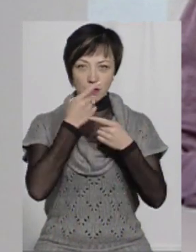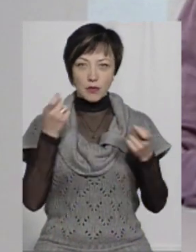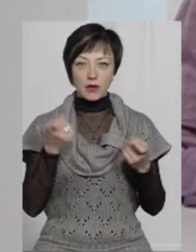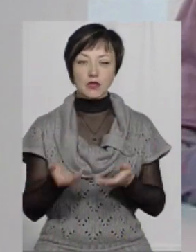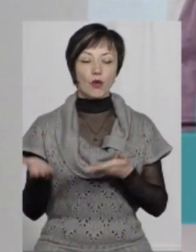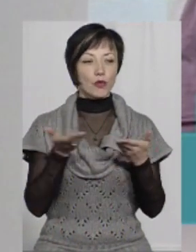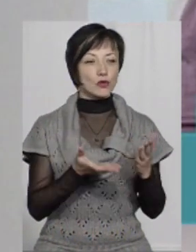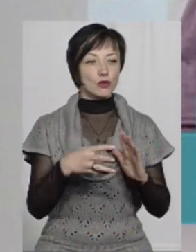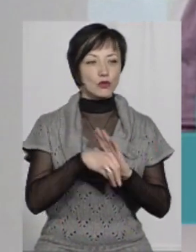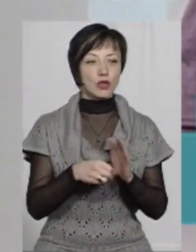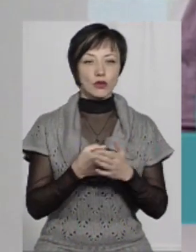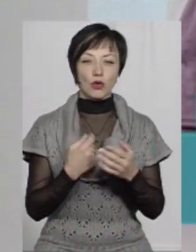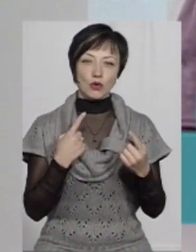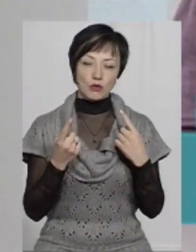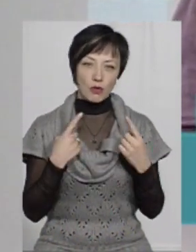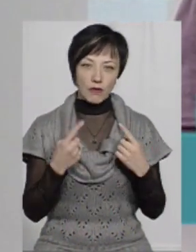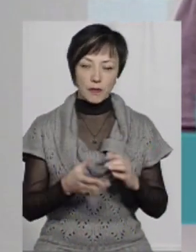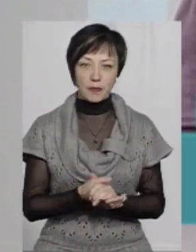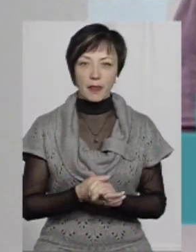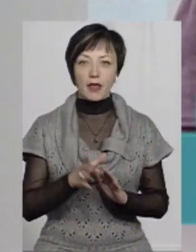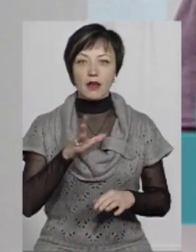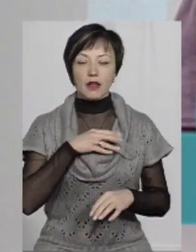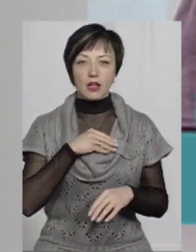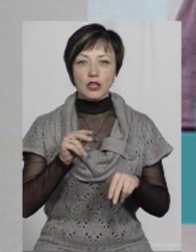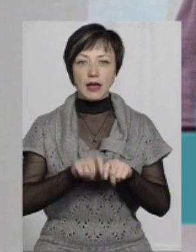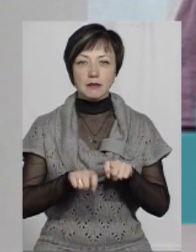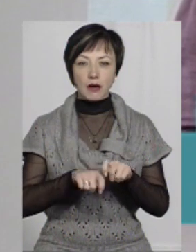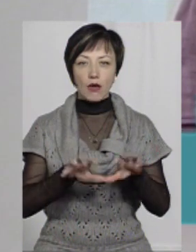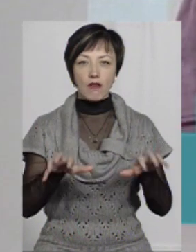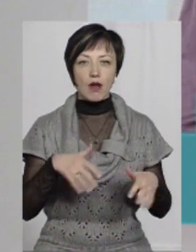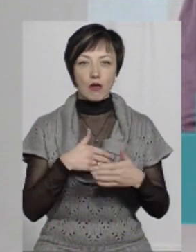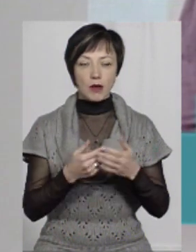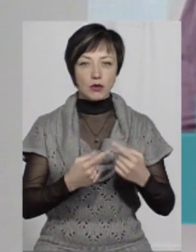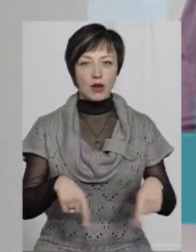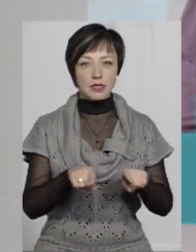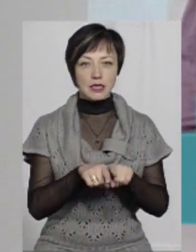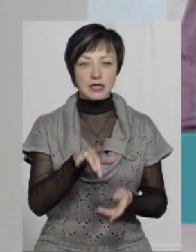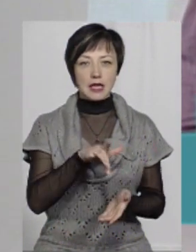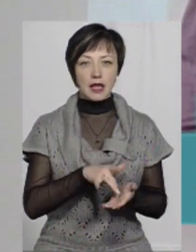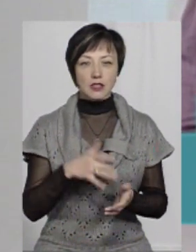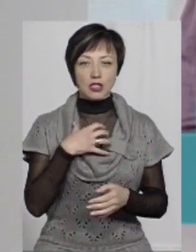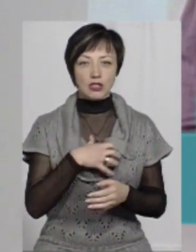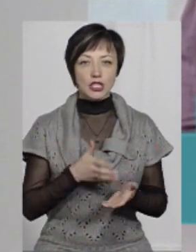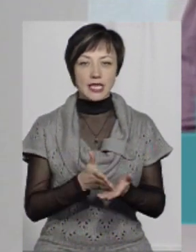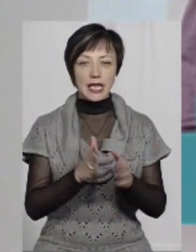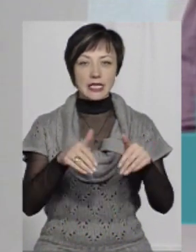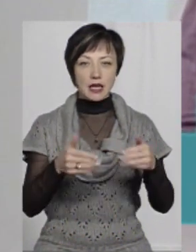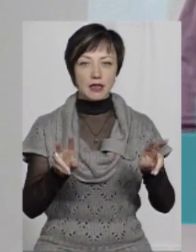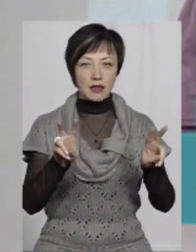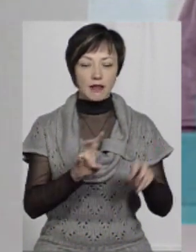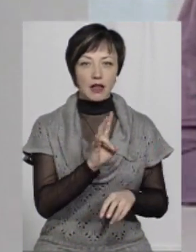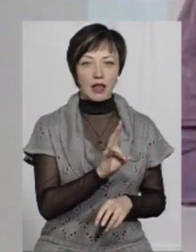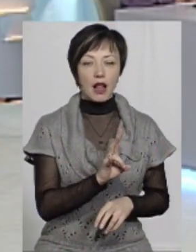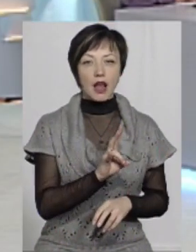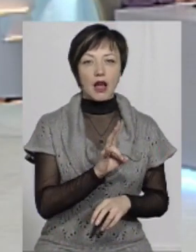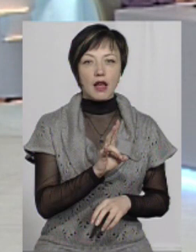і запрошуємо долучатися до розмови. Наші експерти нині – голова громадської організації «Центр стратегічних ініціатив»